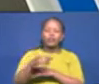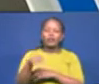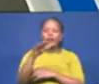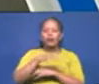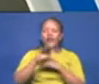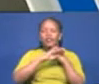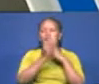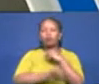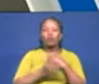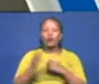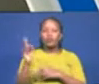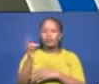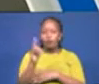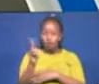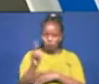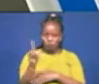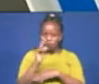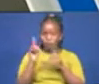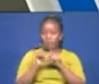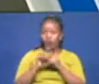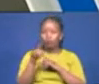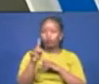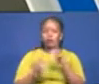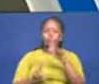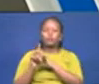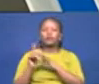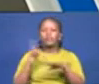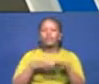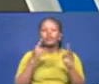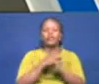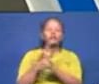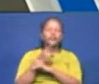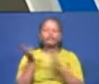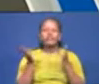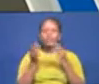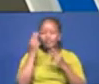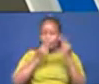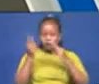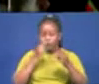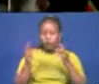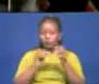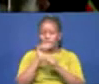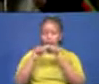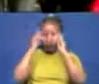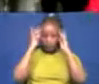jijini Nairobi. Haya yanajiri huku hisia kinzani zikiibuka kuhusiana na hatua hiyo.